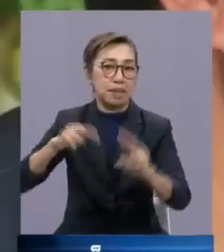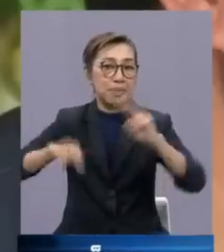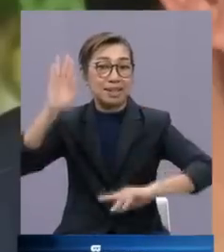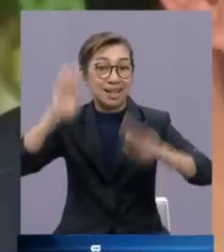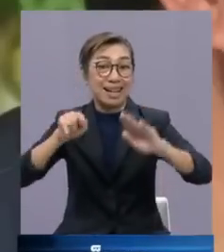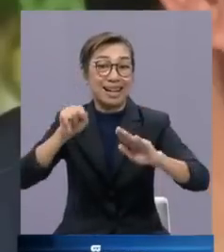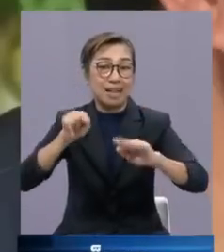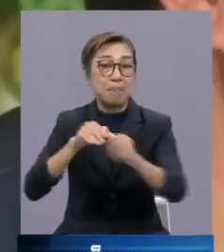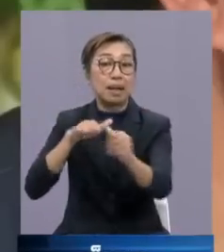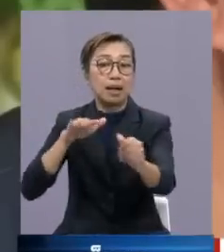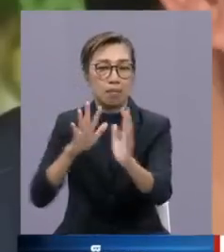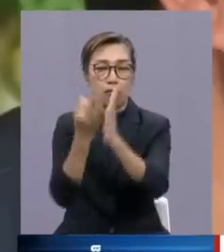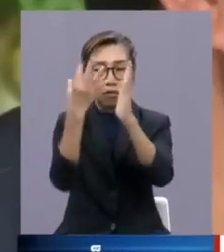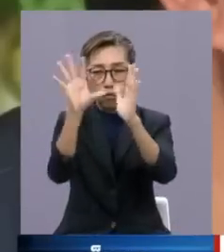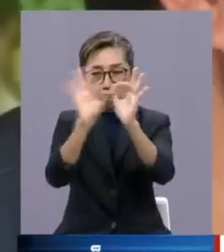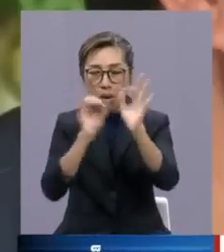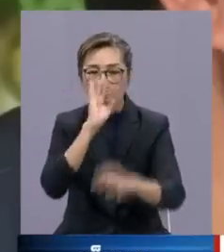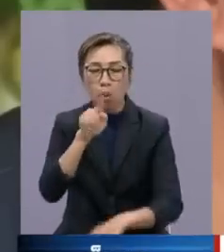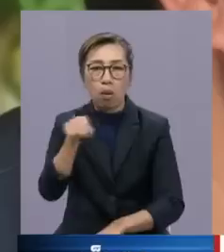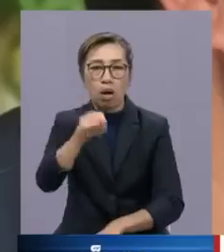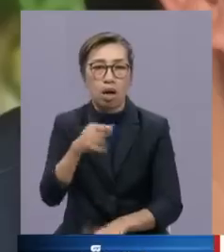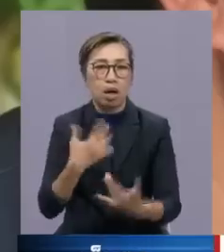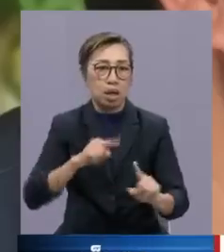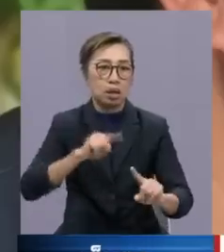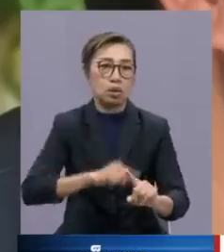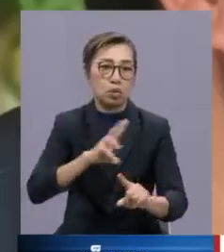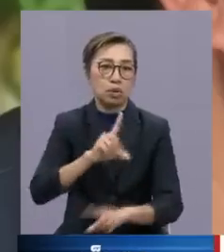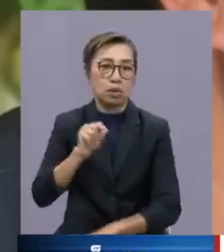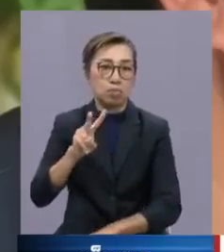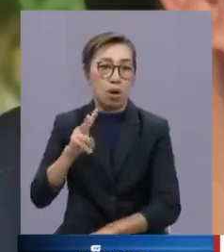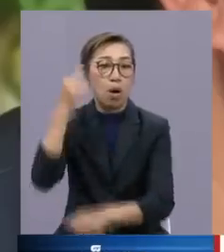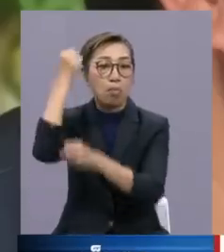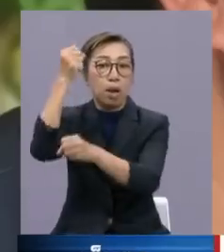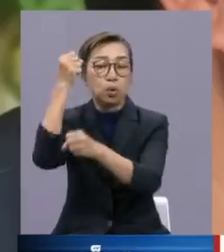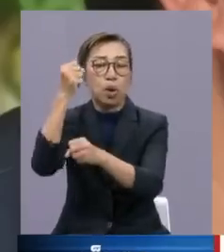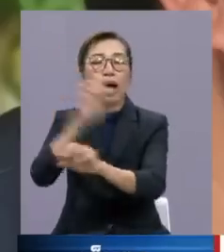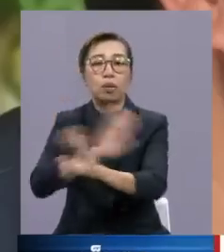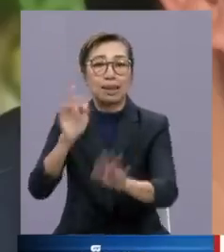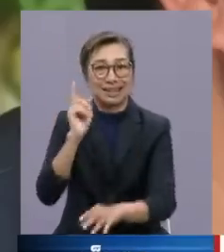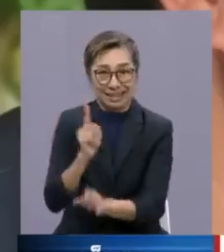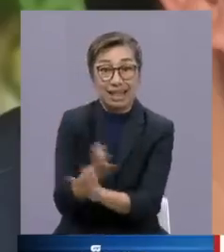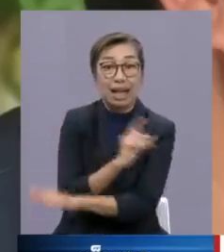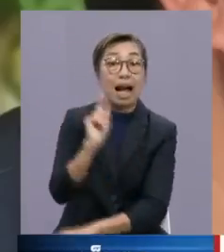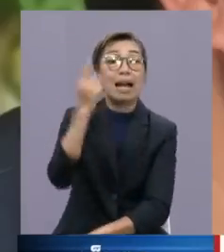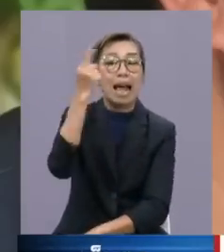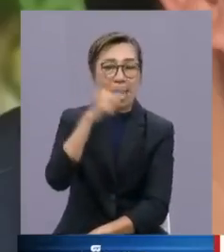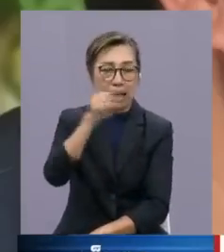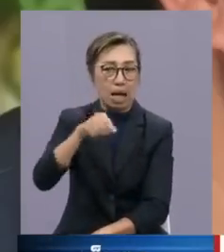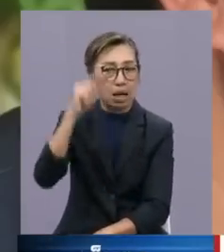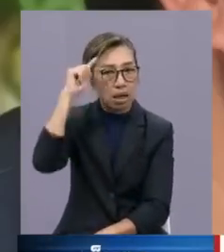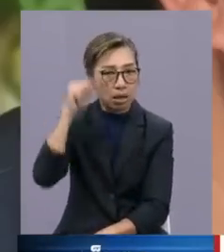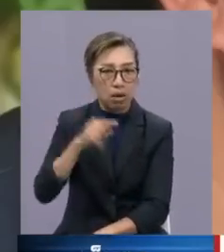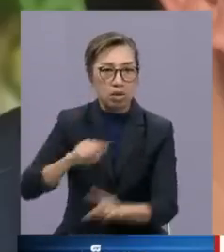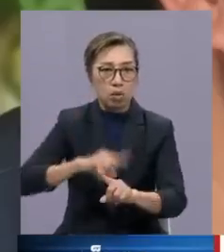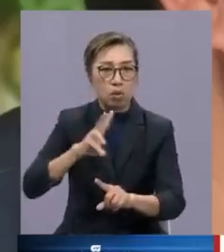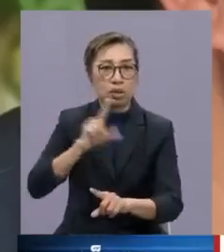พสต์ข้อความผ่านเฟซบุ๊กบอกยกเลิกการชุมนุมวันที่22มิถุนายนนี้คือ22เนี่ยเขาจะมากดดันกกต.ตอนแรกถ้าไ